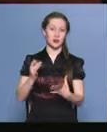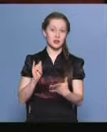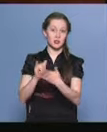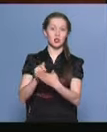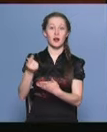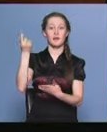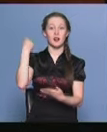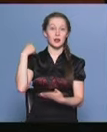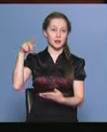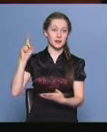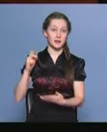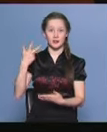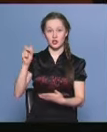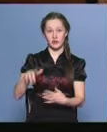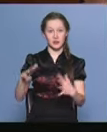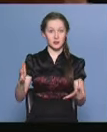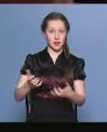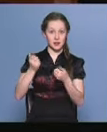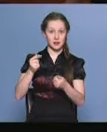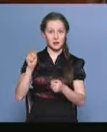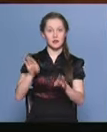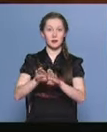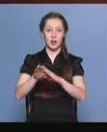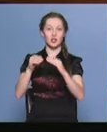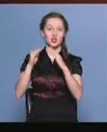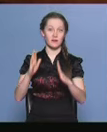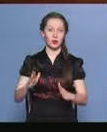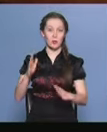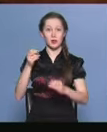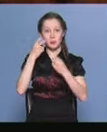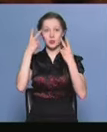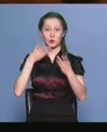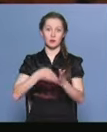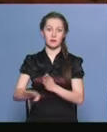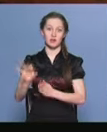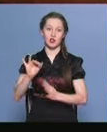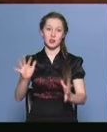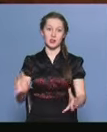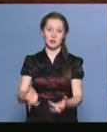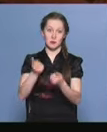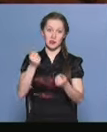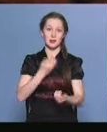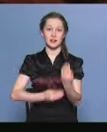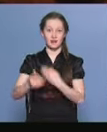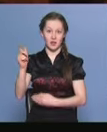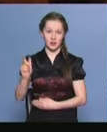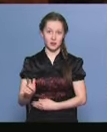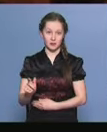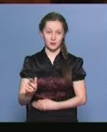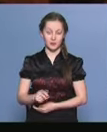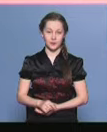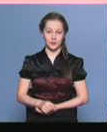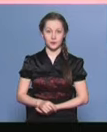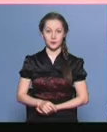неделе 3 человека спаслись в таком же частном доме, проснулись и вышли из пожара, и спасли еще вот, инвалида